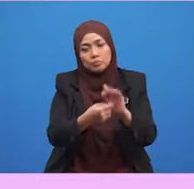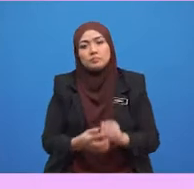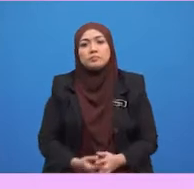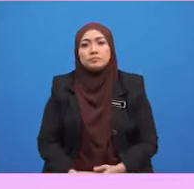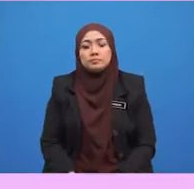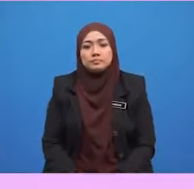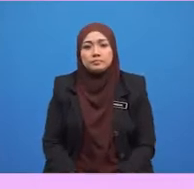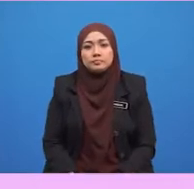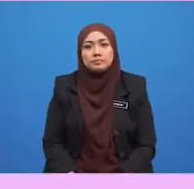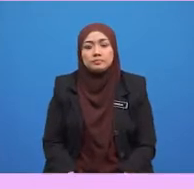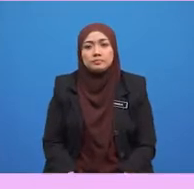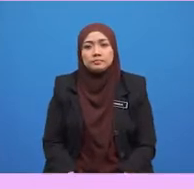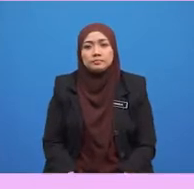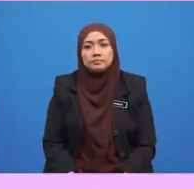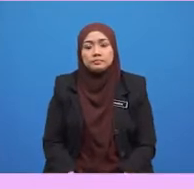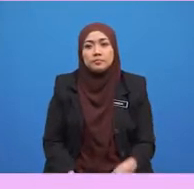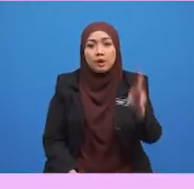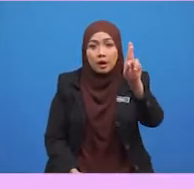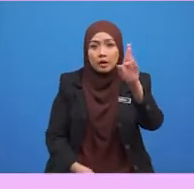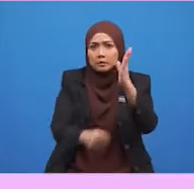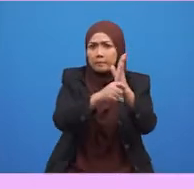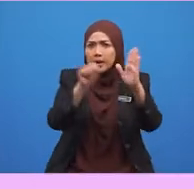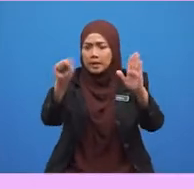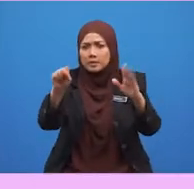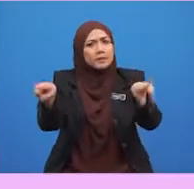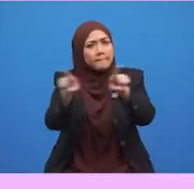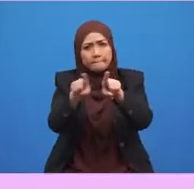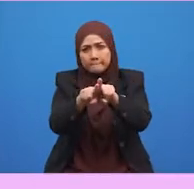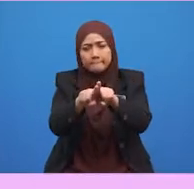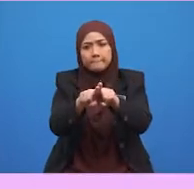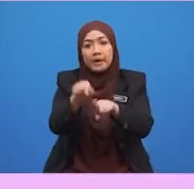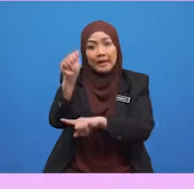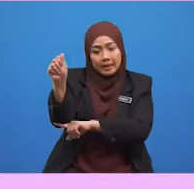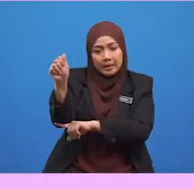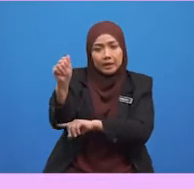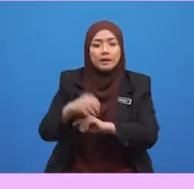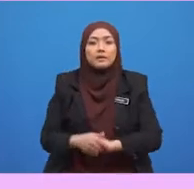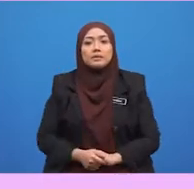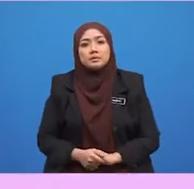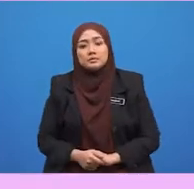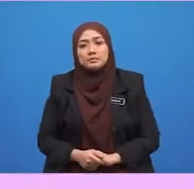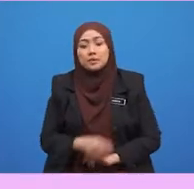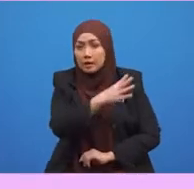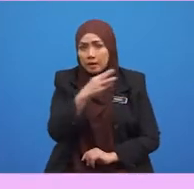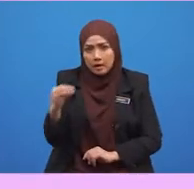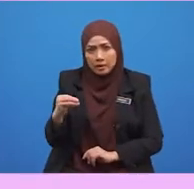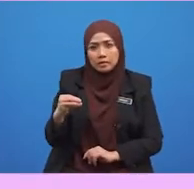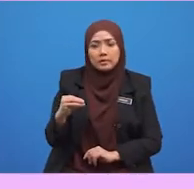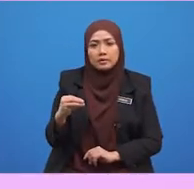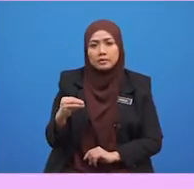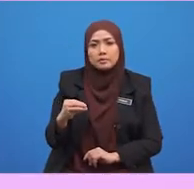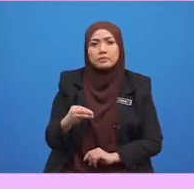pada paparan ini. R tambah S sama juga dengan A. Dan